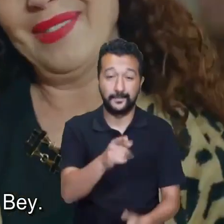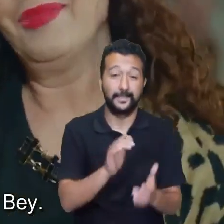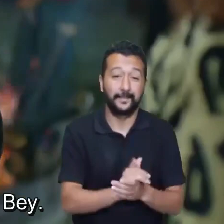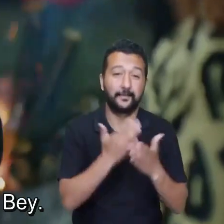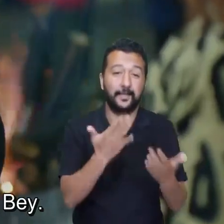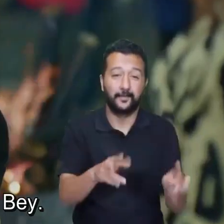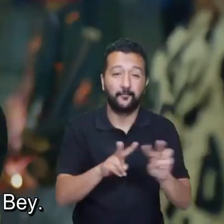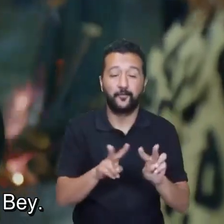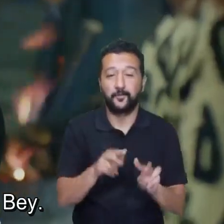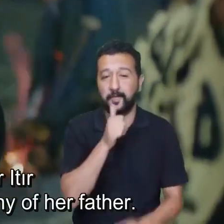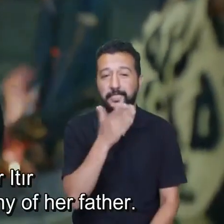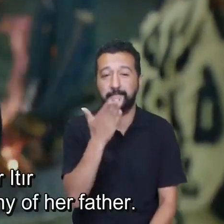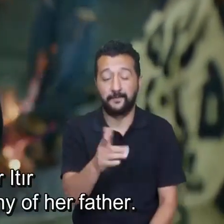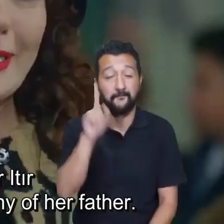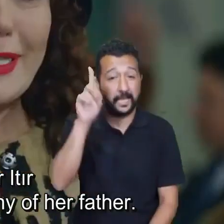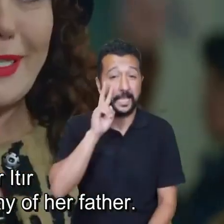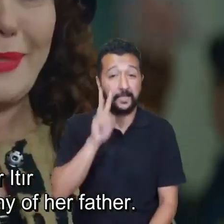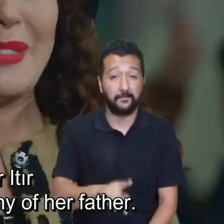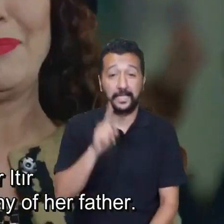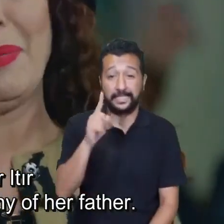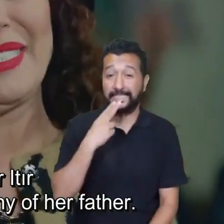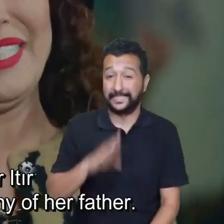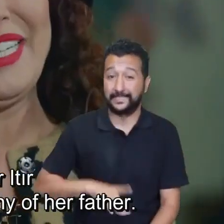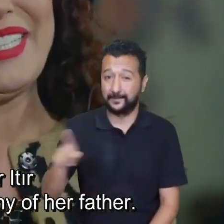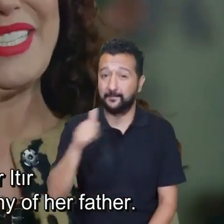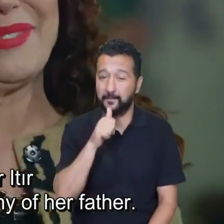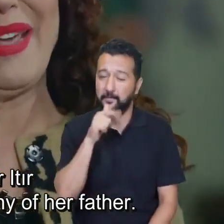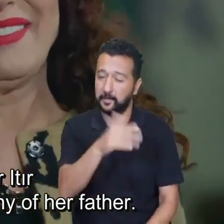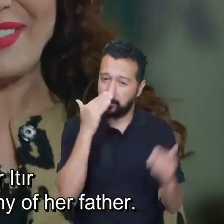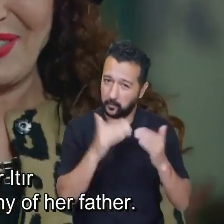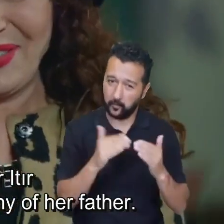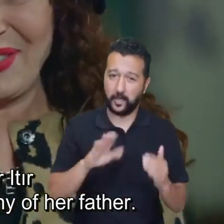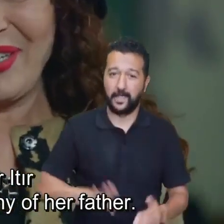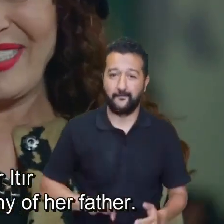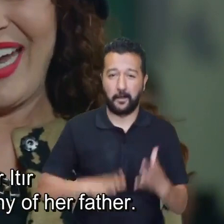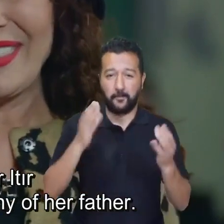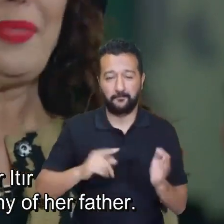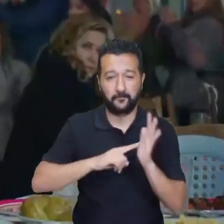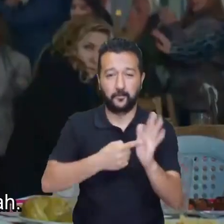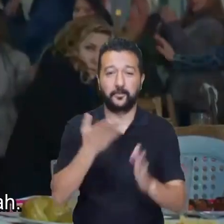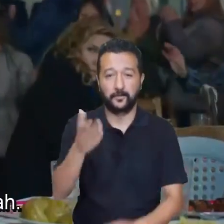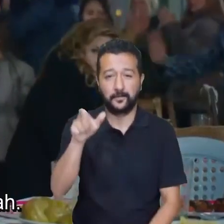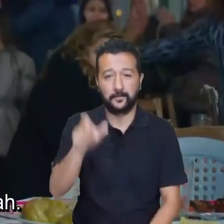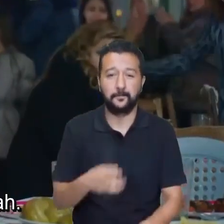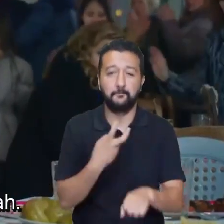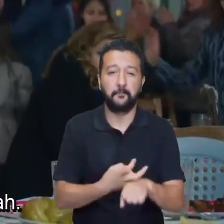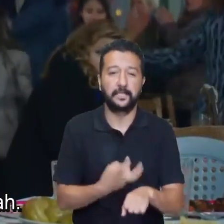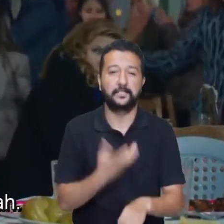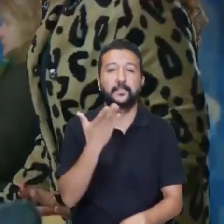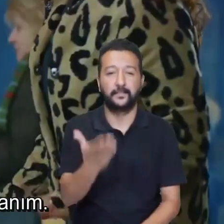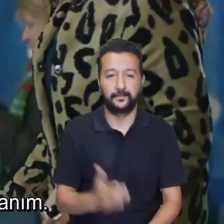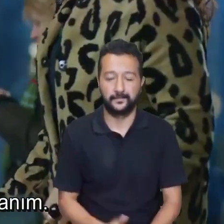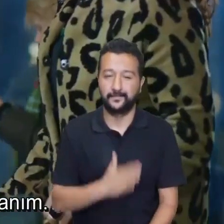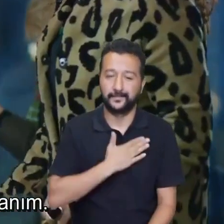Tebrik ederim Münir Beyciğim. Vallahi Itır kızımız babasına yaraşır bir evlat olduğunu gösterdi. Bütün